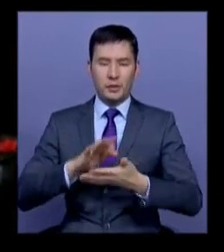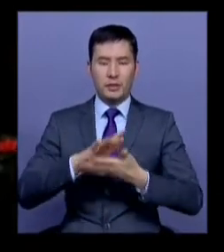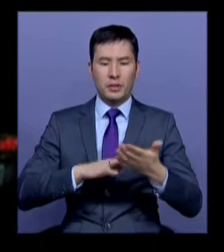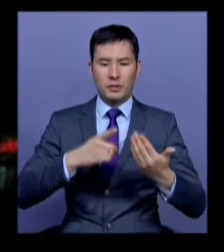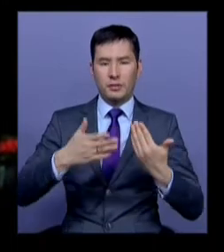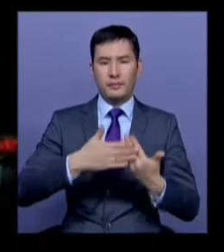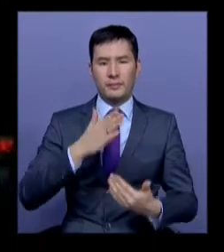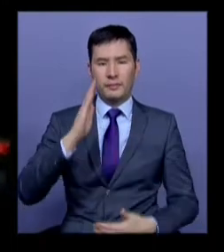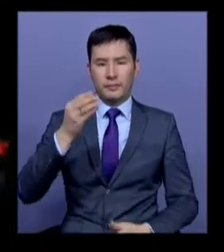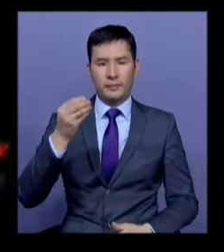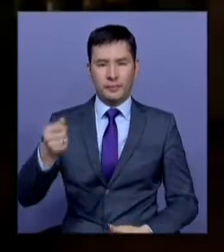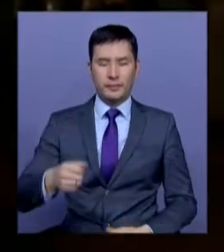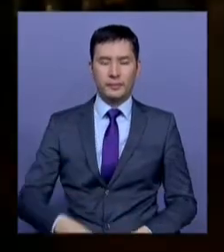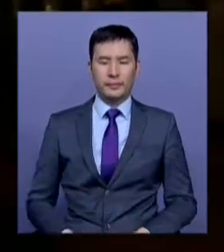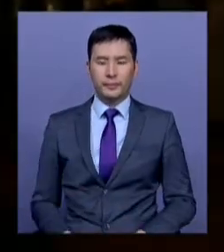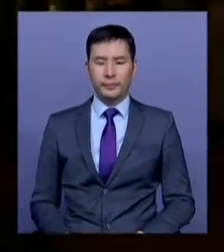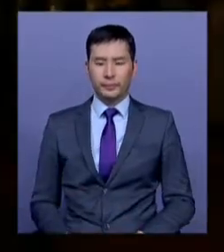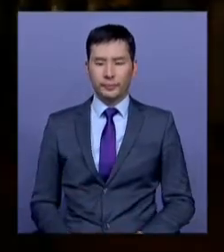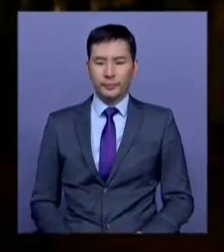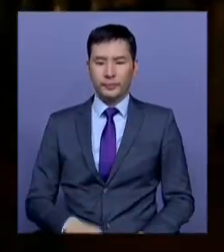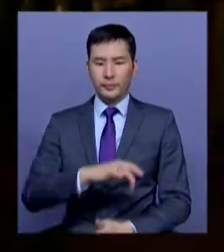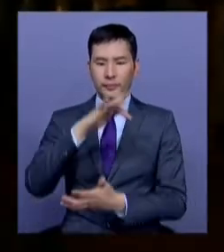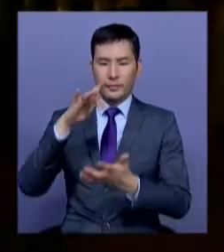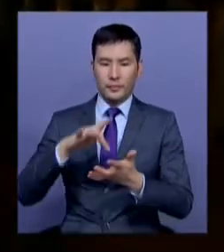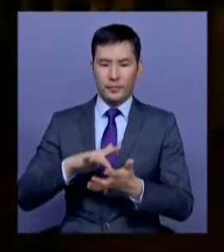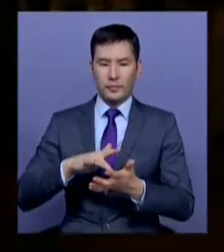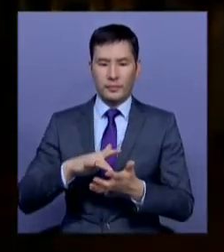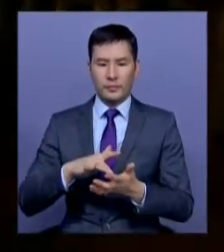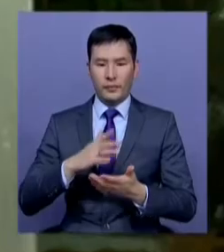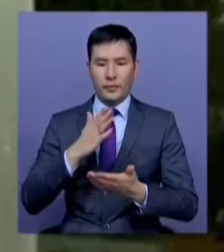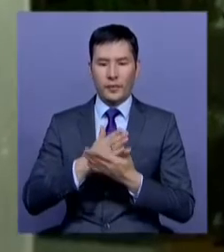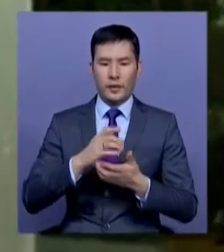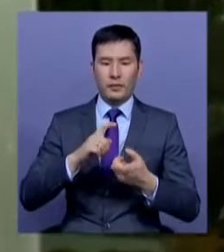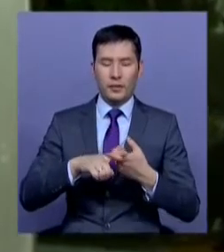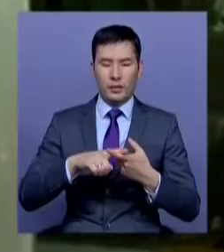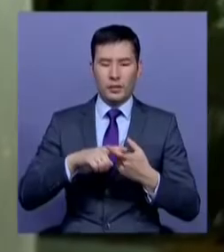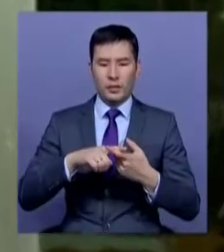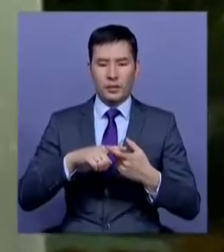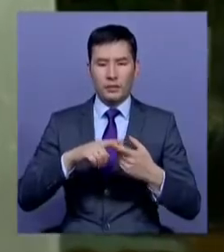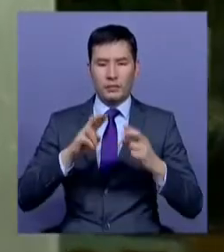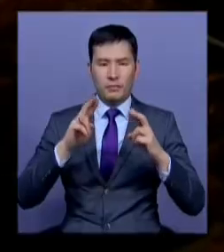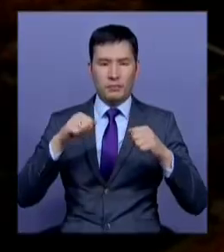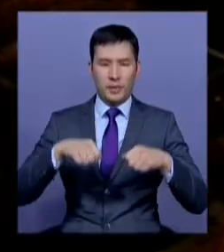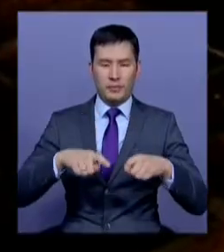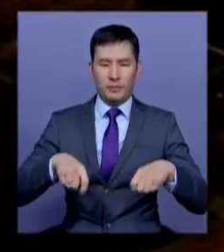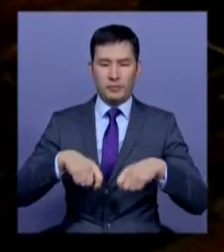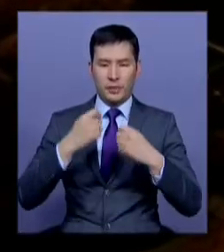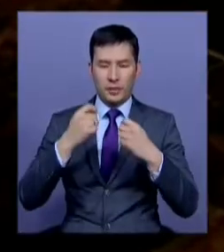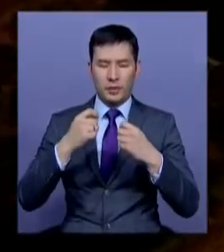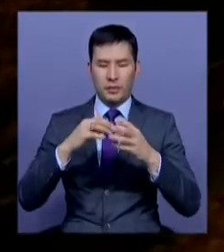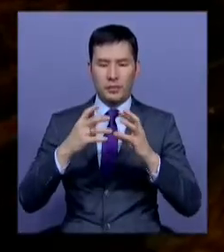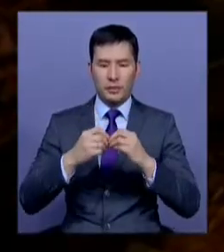жауапты мамандарға беріледі. Шахарда санитариялық талаптарға байланысты құқық бұзушылық анықталған жағдайда жеке